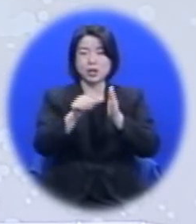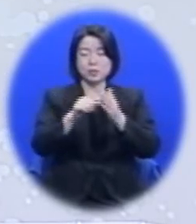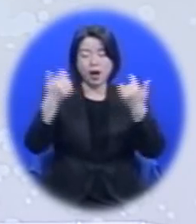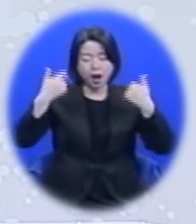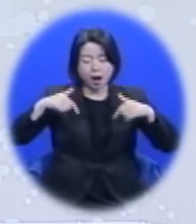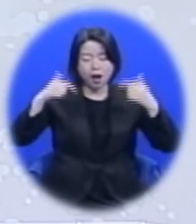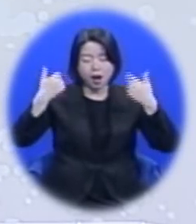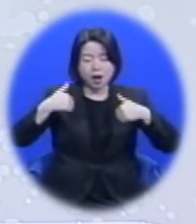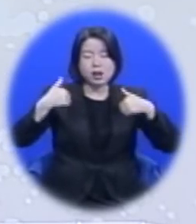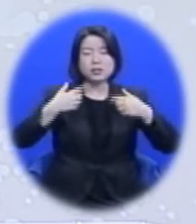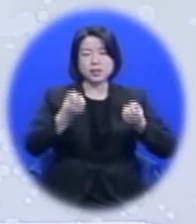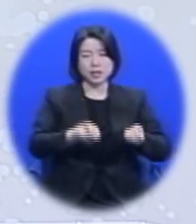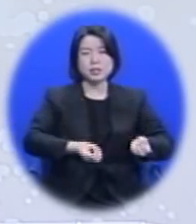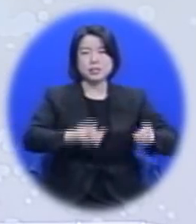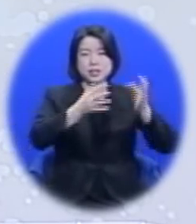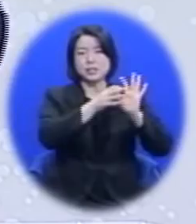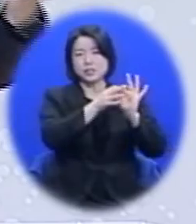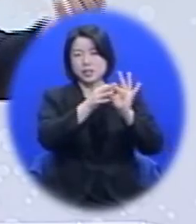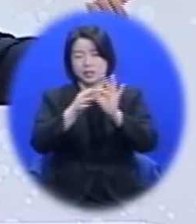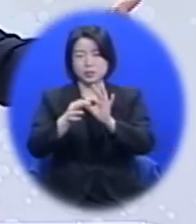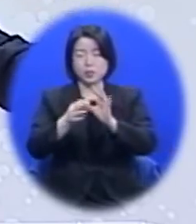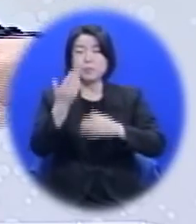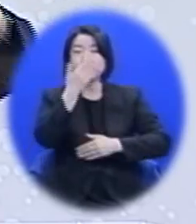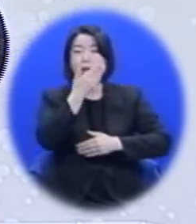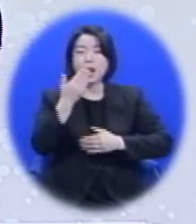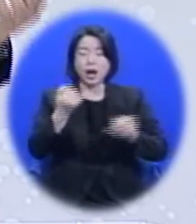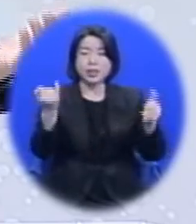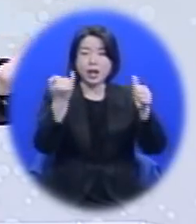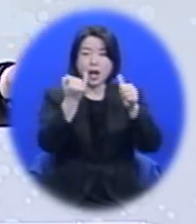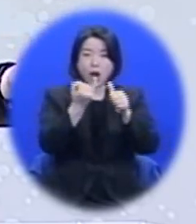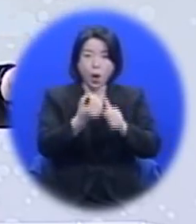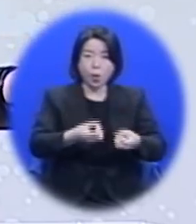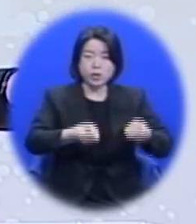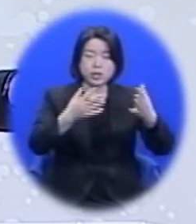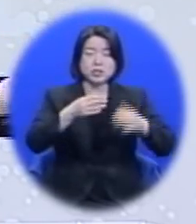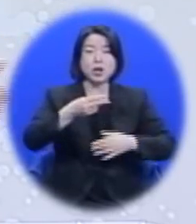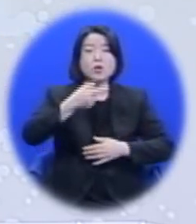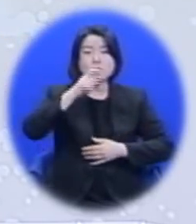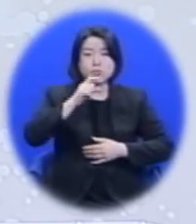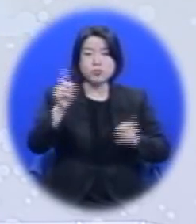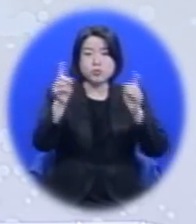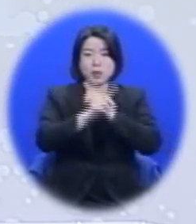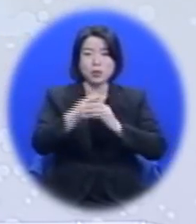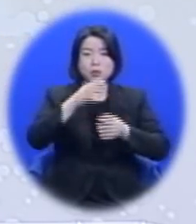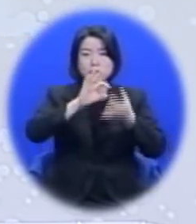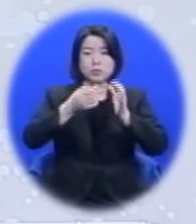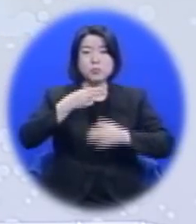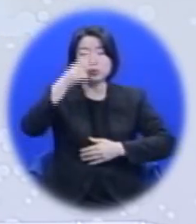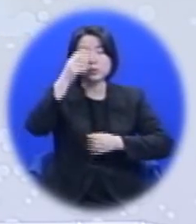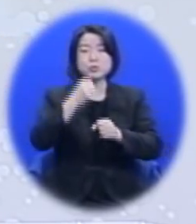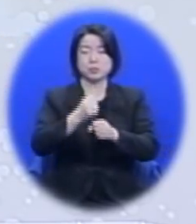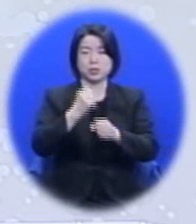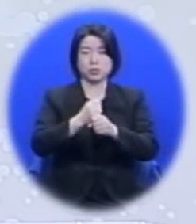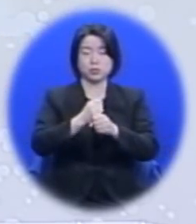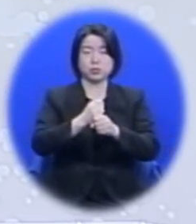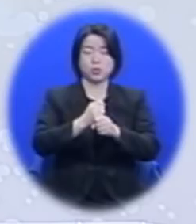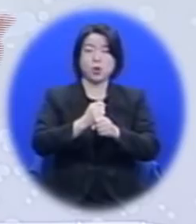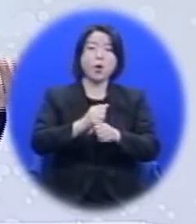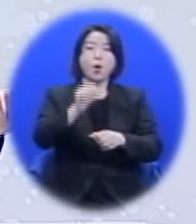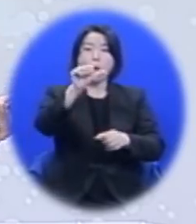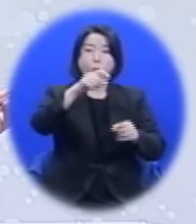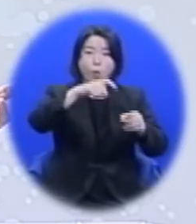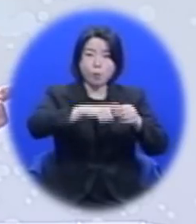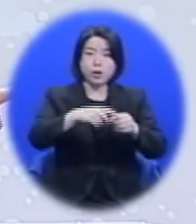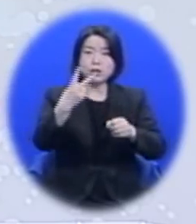잔치의 연속이었다는 거예요. 가나 혼인 잔치집에서 물로 포도주를 만드시고, 오병이어 들판에서